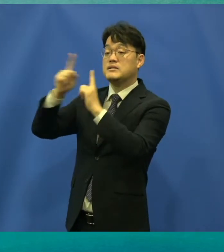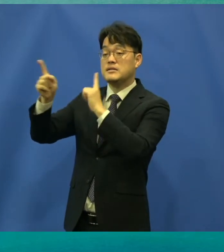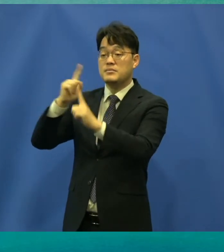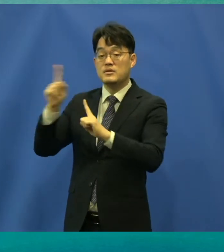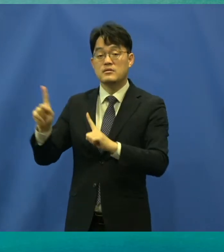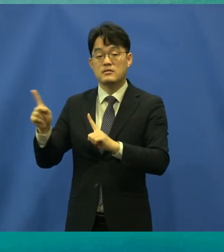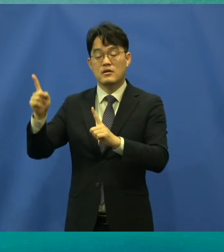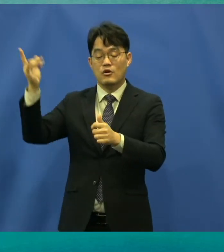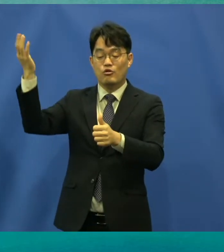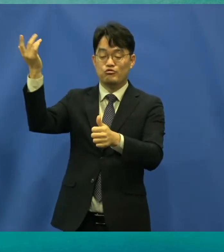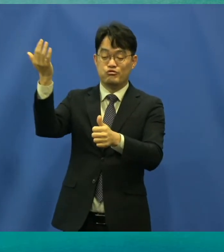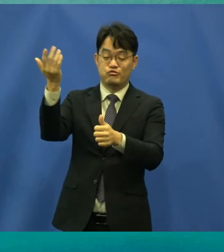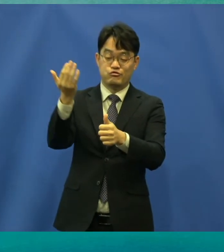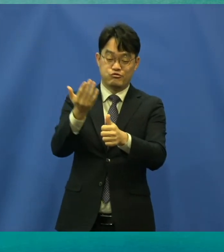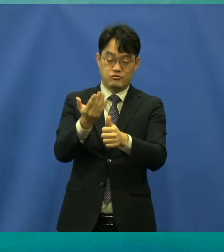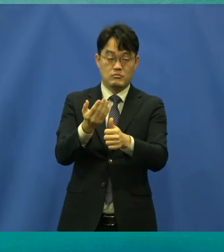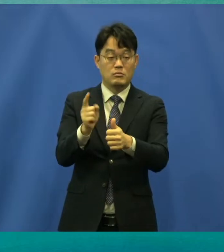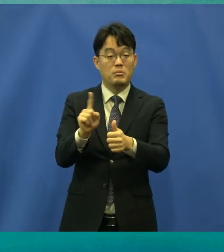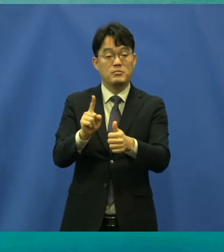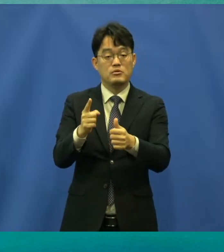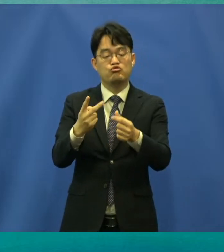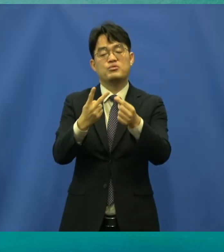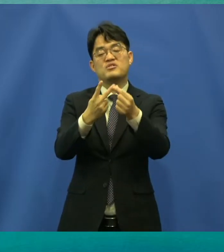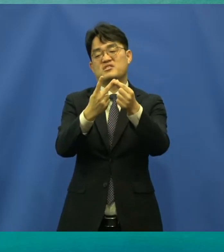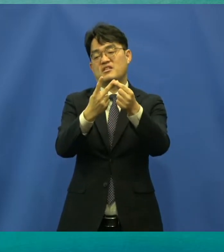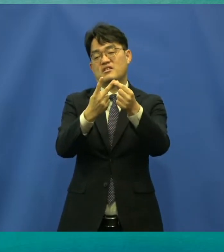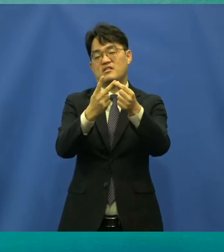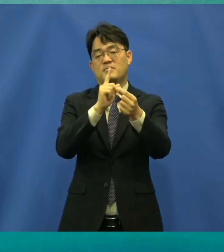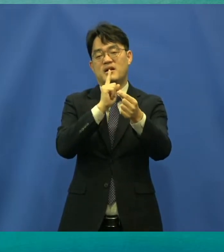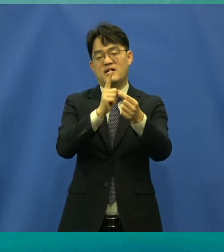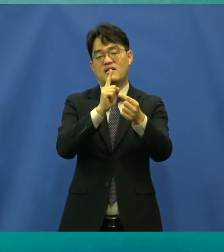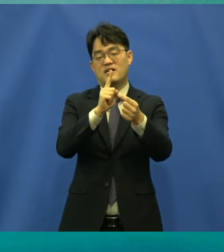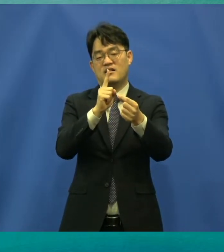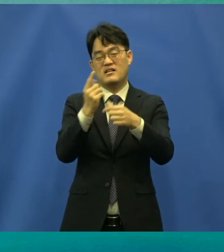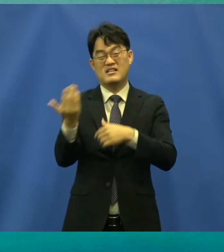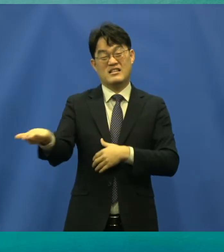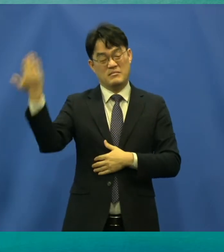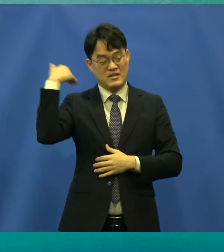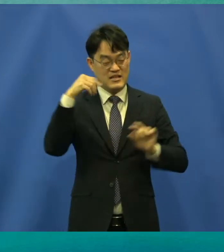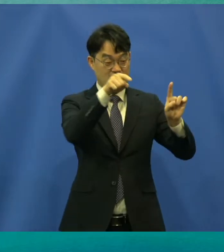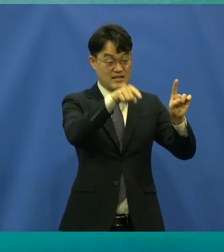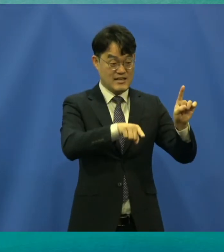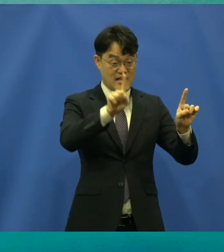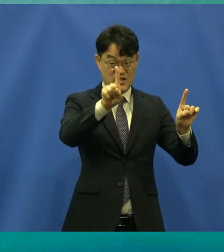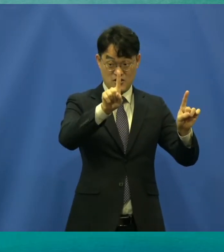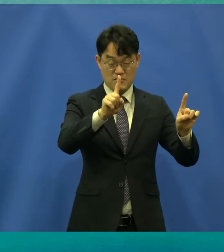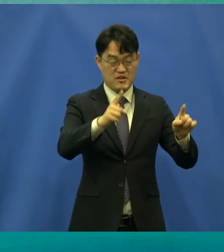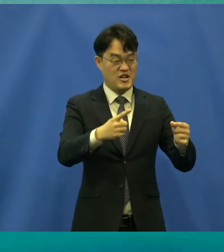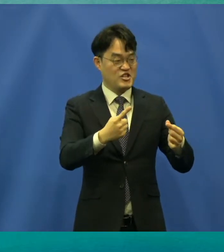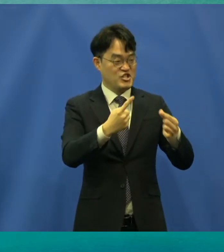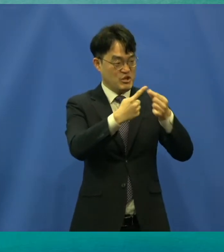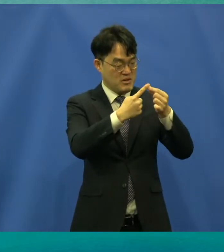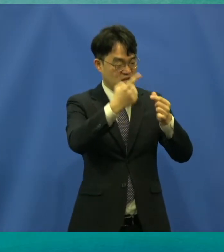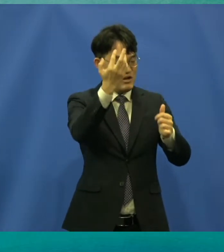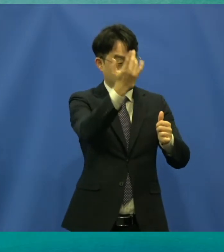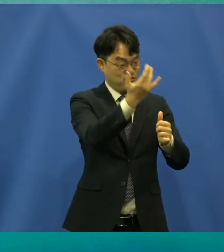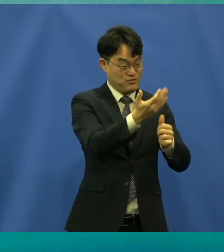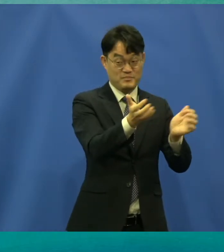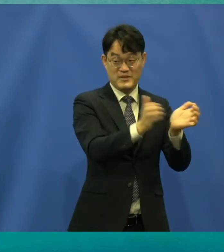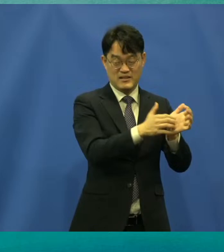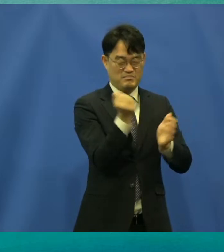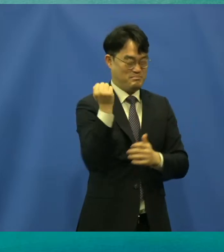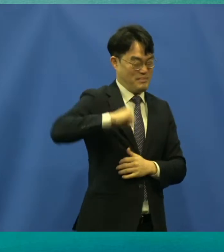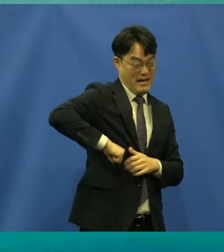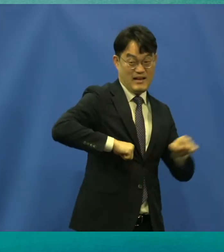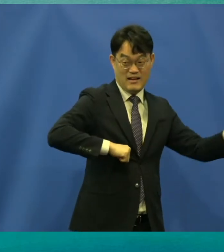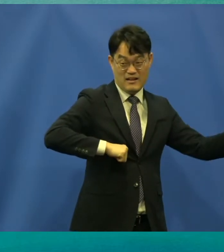그래서 두 번째로 여호와의 말씀이 두 번째로 요나에게 임하니라. 자, 여러분 이